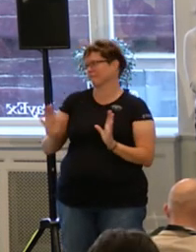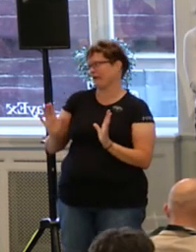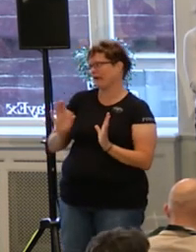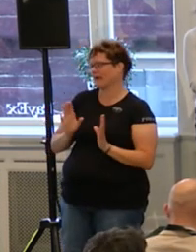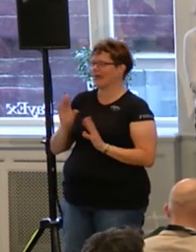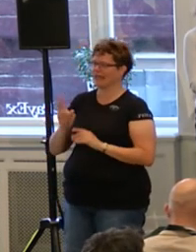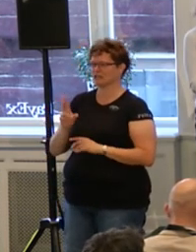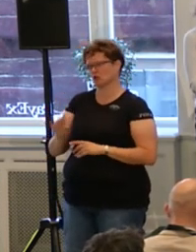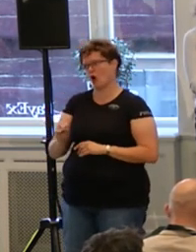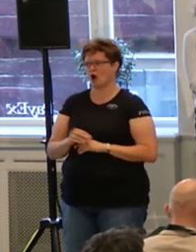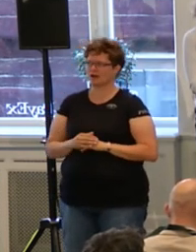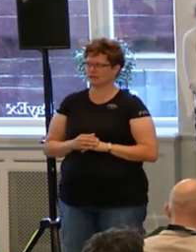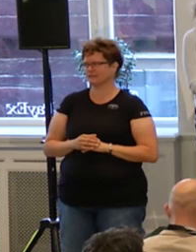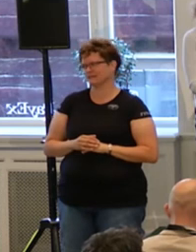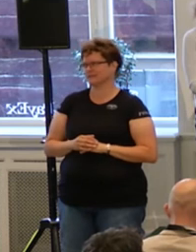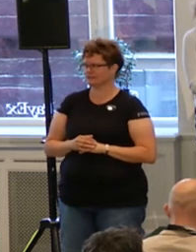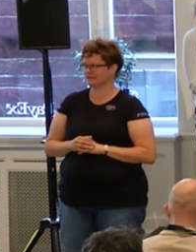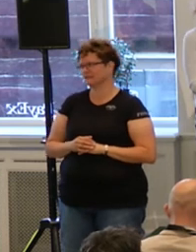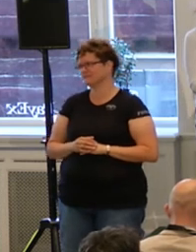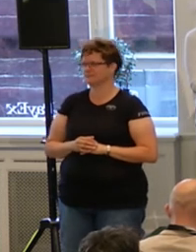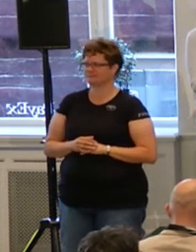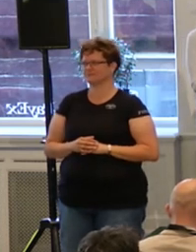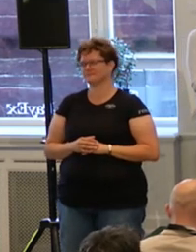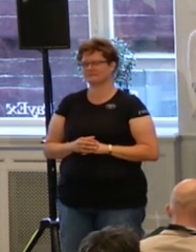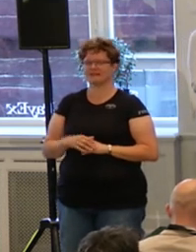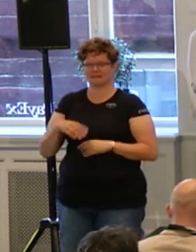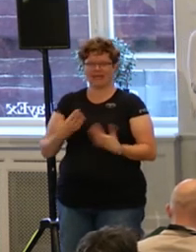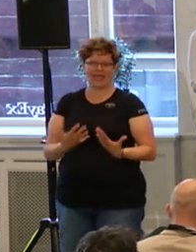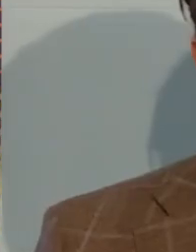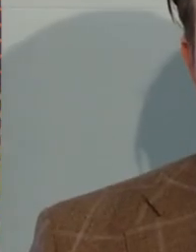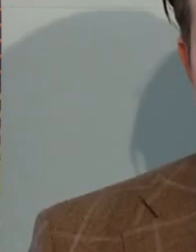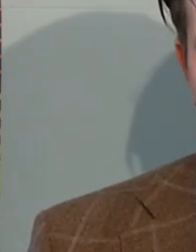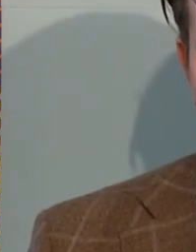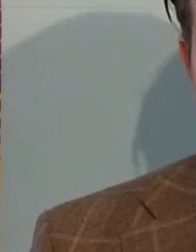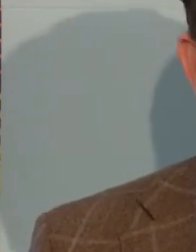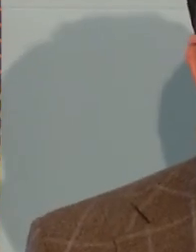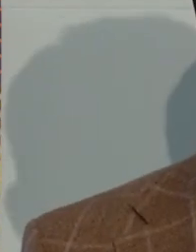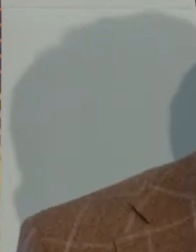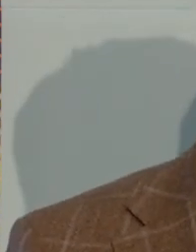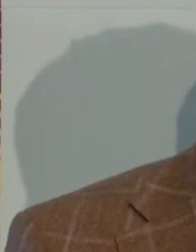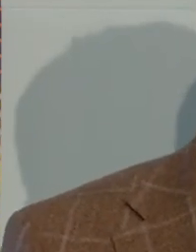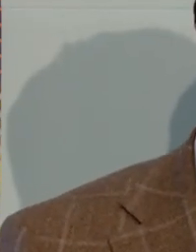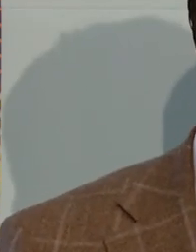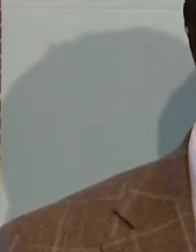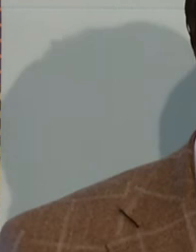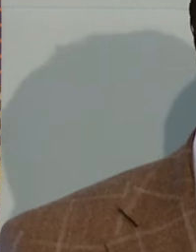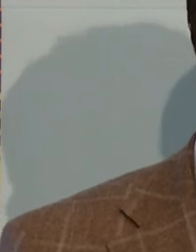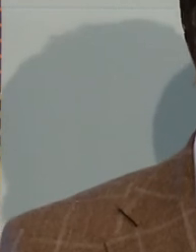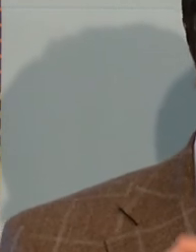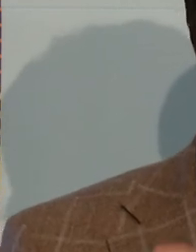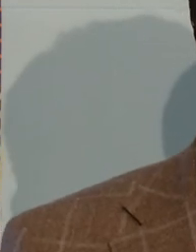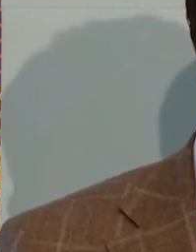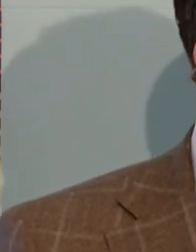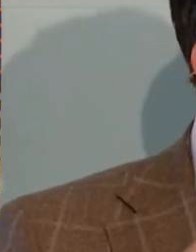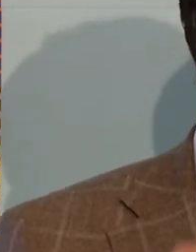det... Eller ja. Det är ju en viktig sak du lyfter. Och samtidigt, det är ju det som är själva